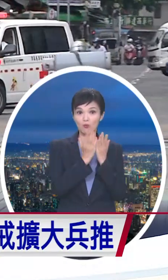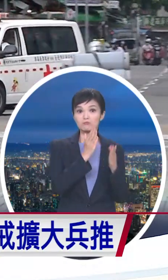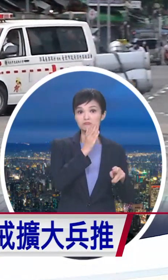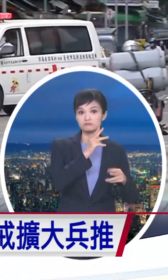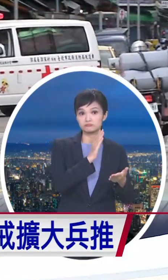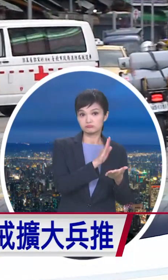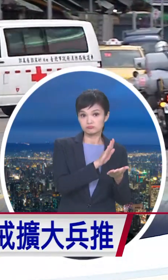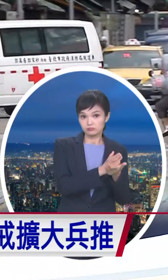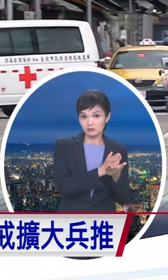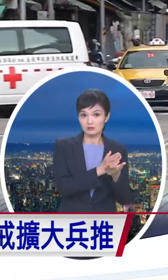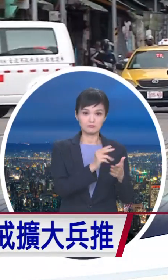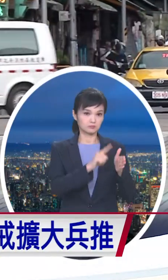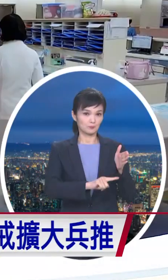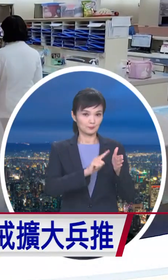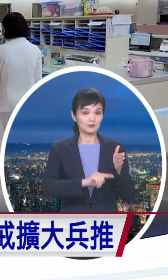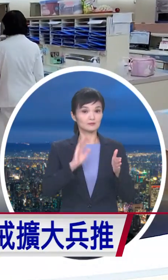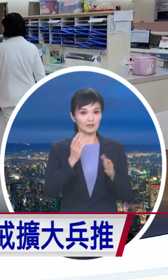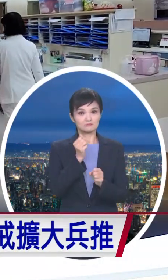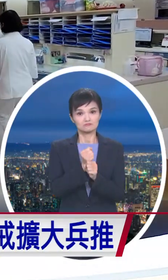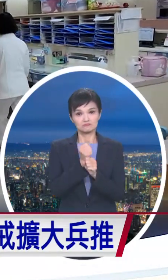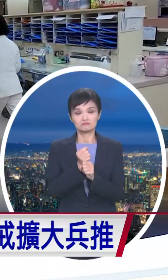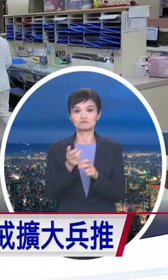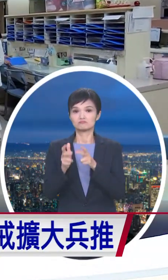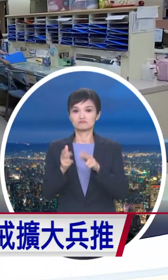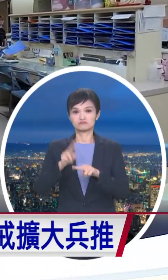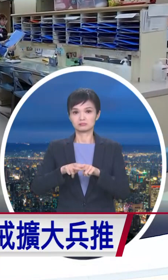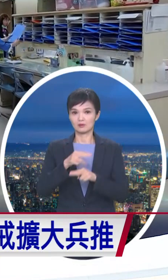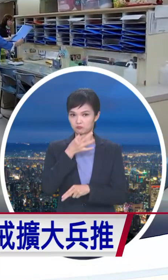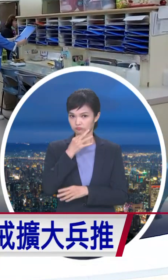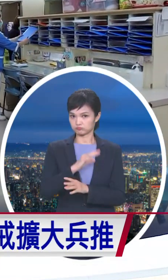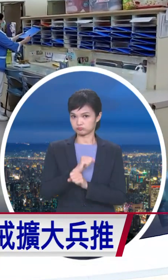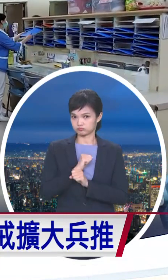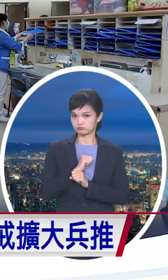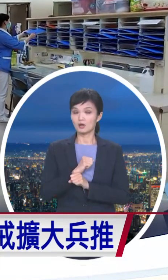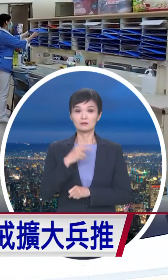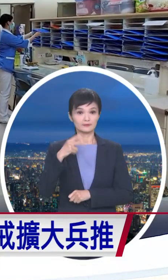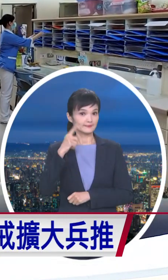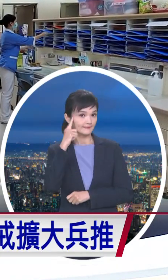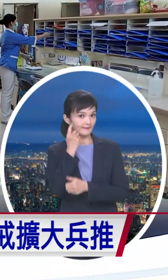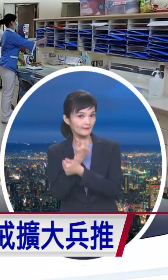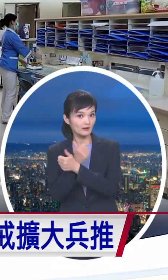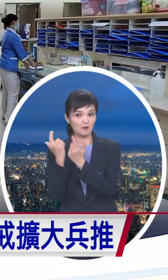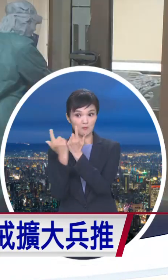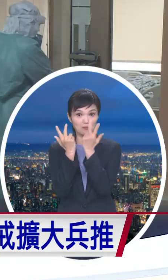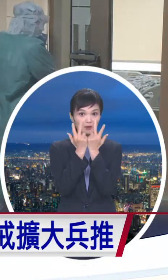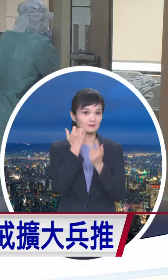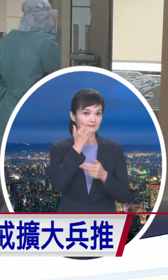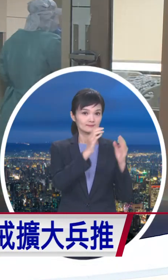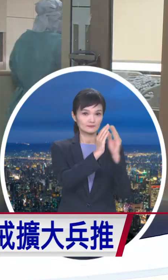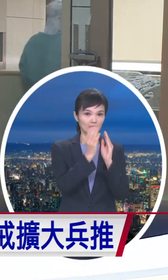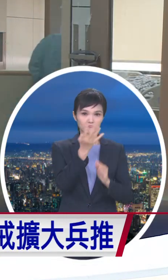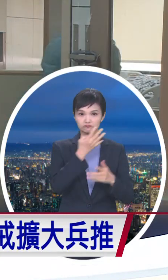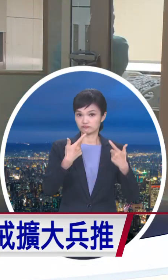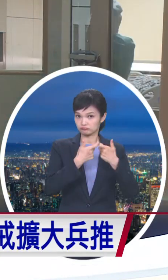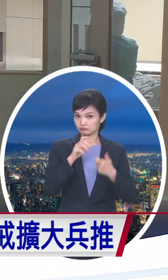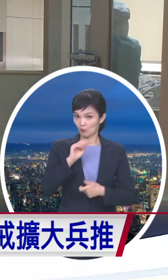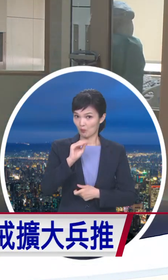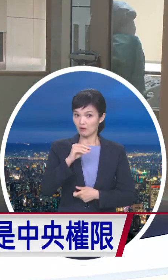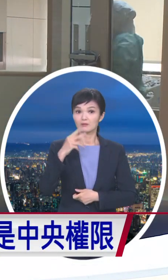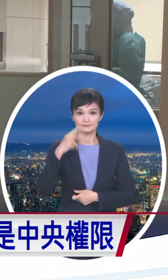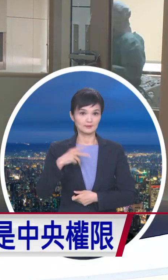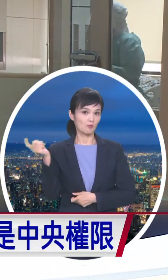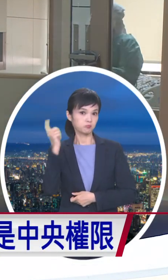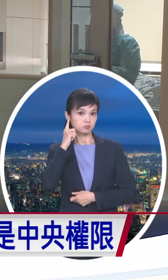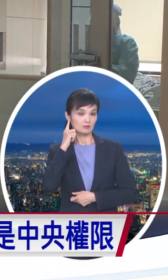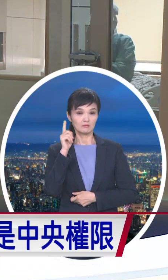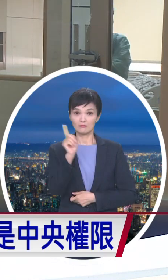的部分很容易，但是停班停工就必须要审慎，同时也要考虑北北基桃是不是都适用。另外还